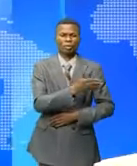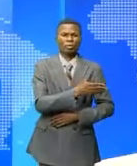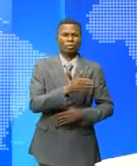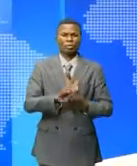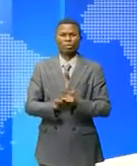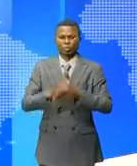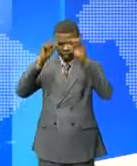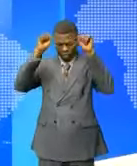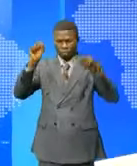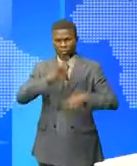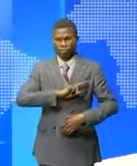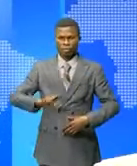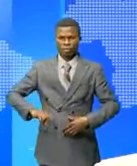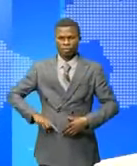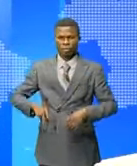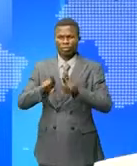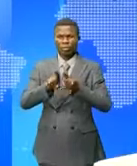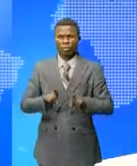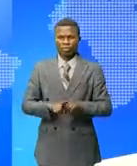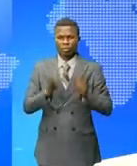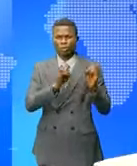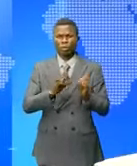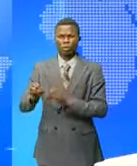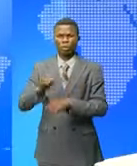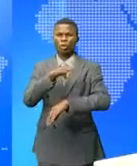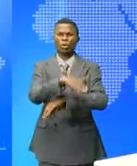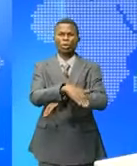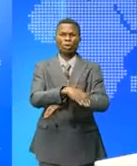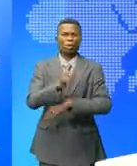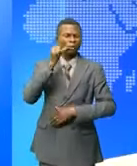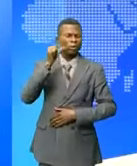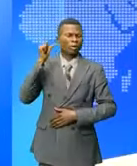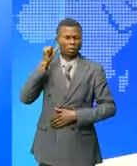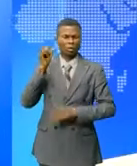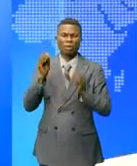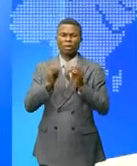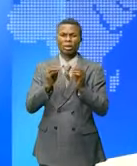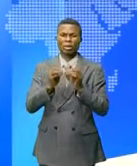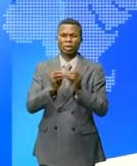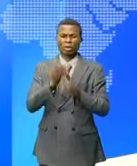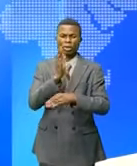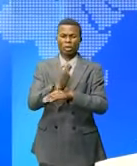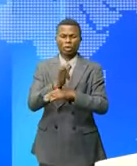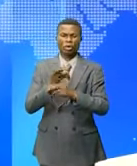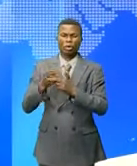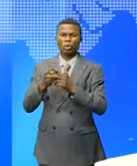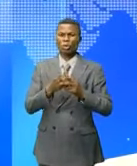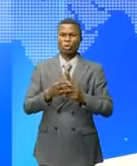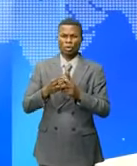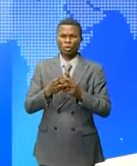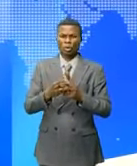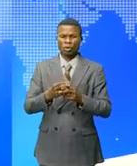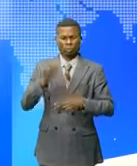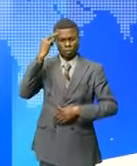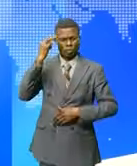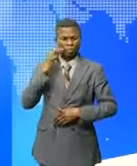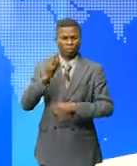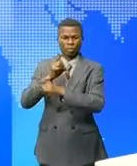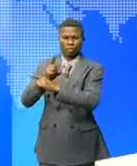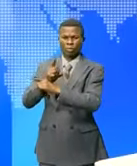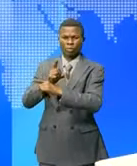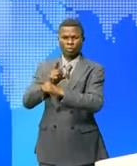Le président de la République a également présidé dans la soirée d'hier une réunion de conseil de sécurité. C'est le ministre de la